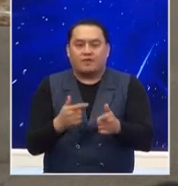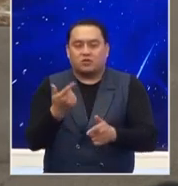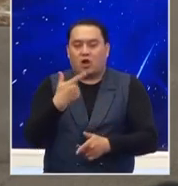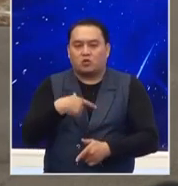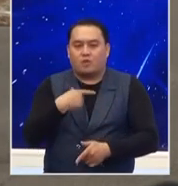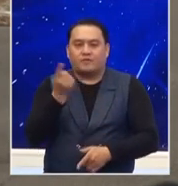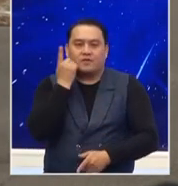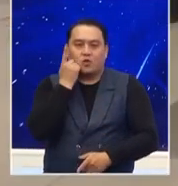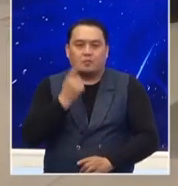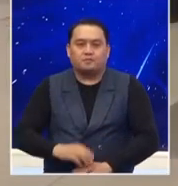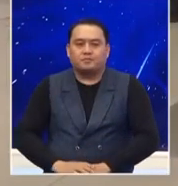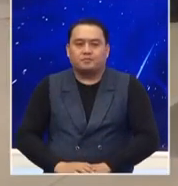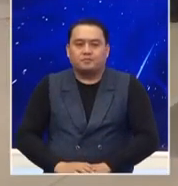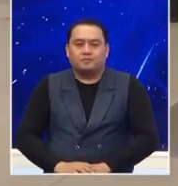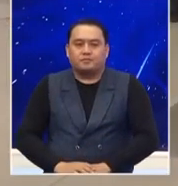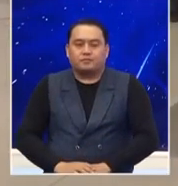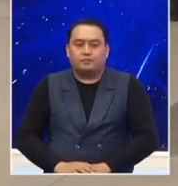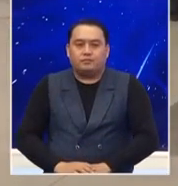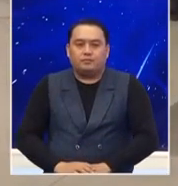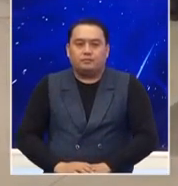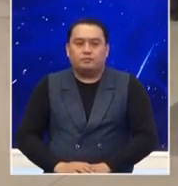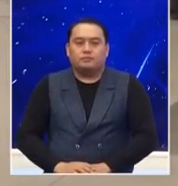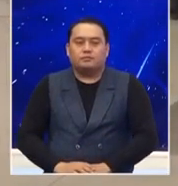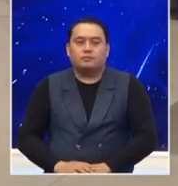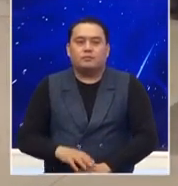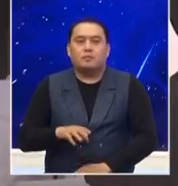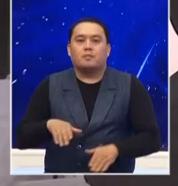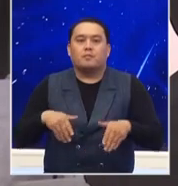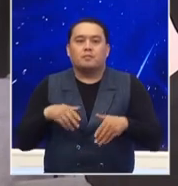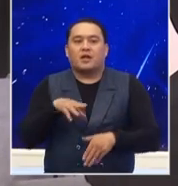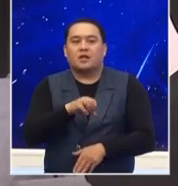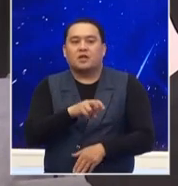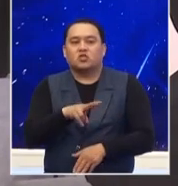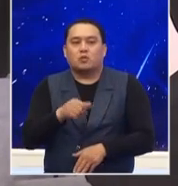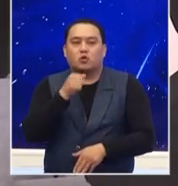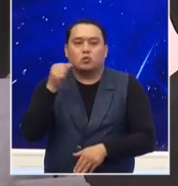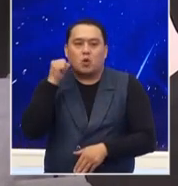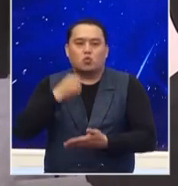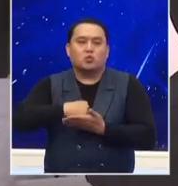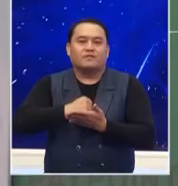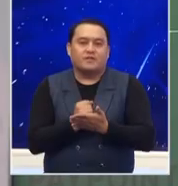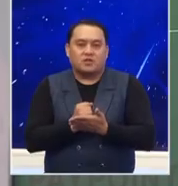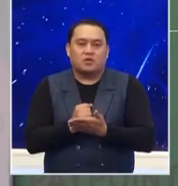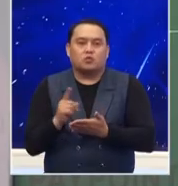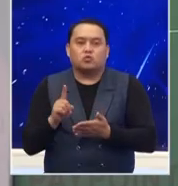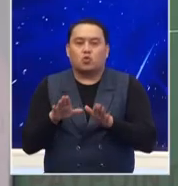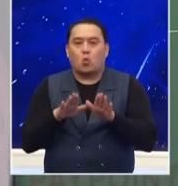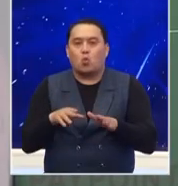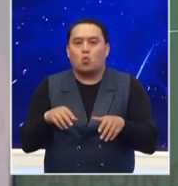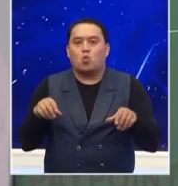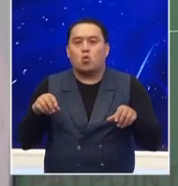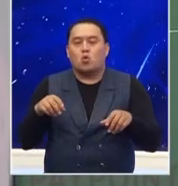телефоне. Напомним, приложение «Егов Мобайл» было обновлено в прошлом году. Тогда казахстанцы имели доступ лишь к